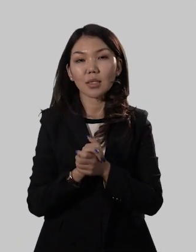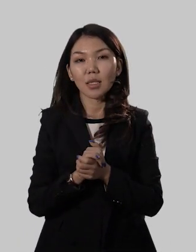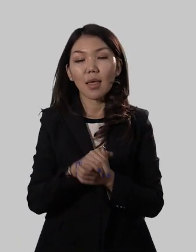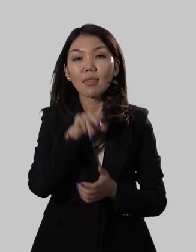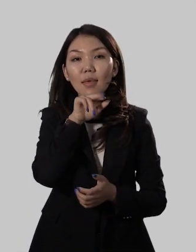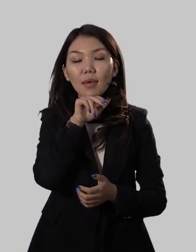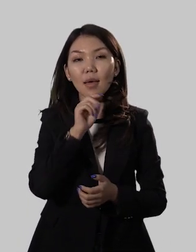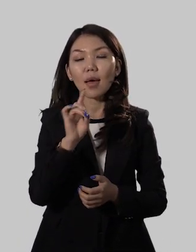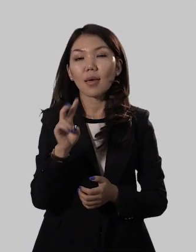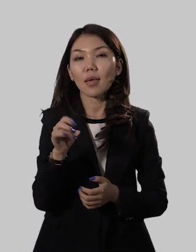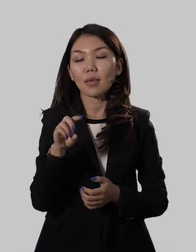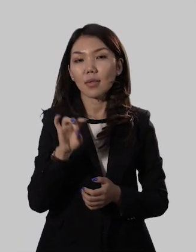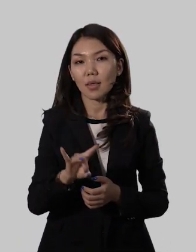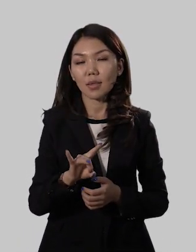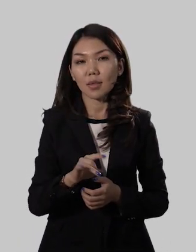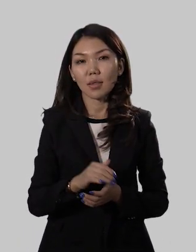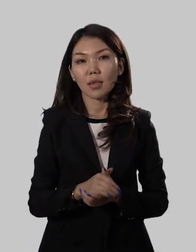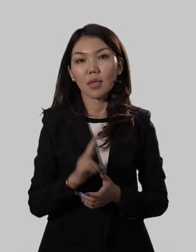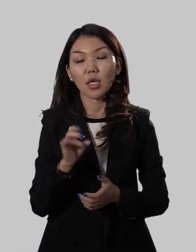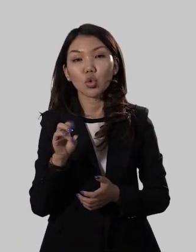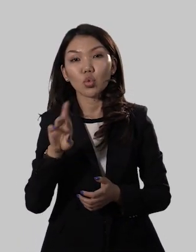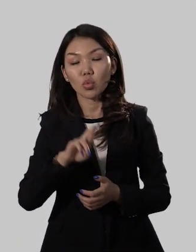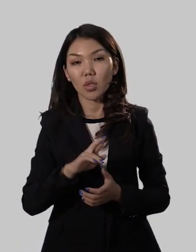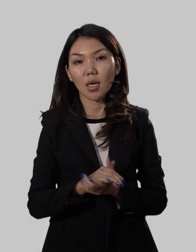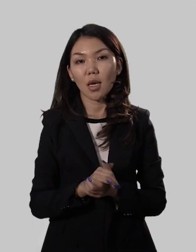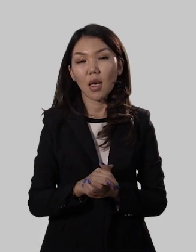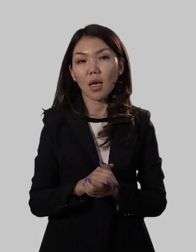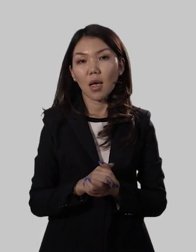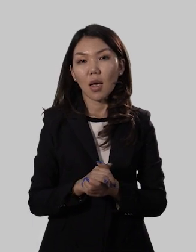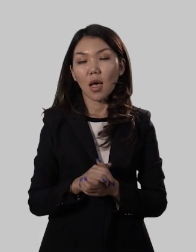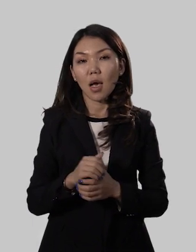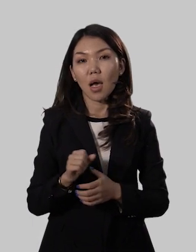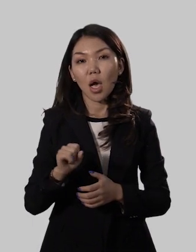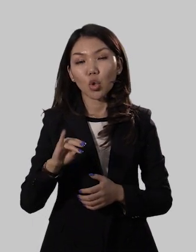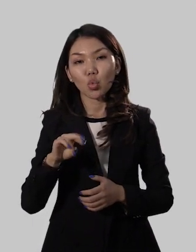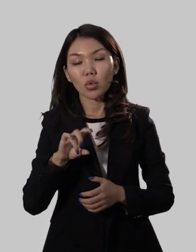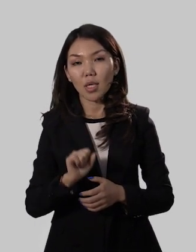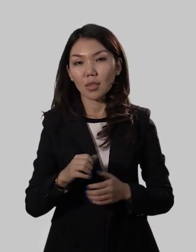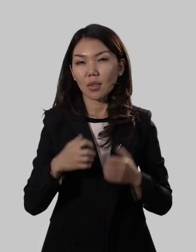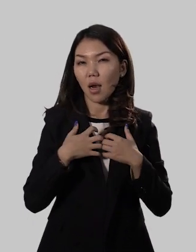текелер, аркарлар, эликтер, аюулар жашайт.